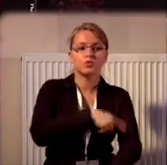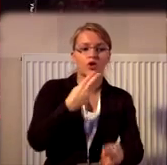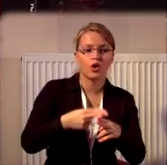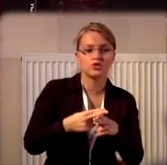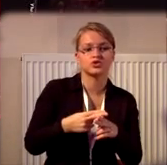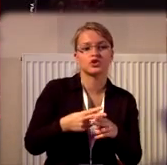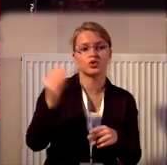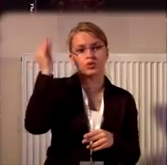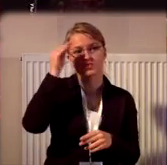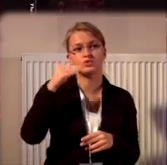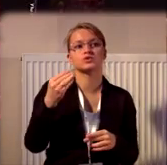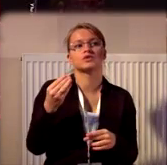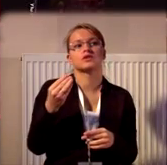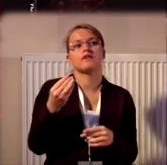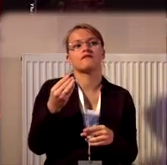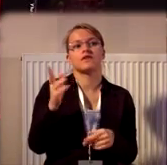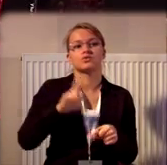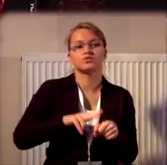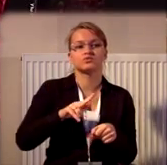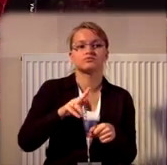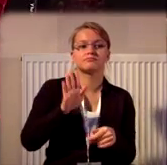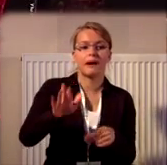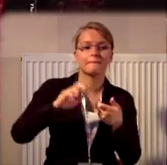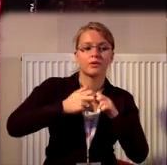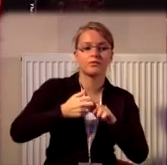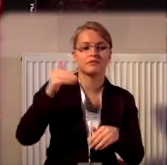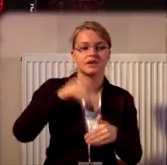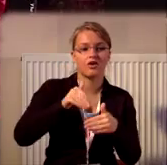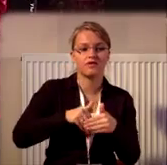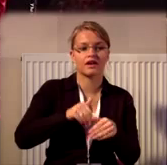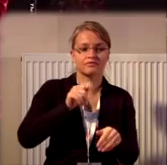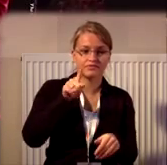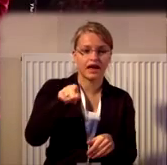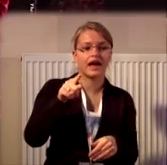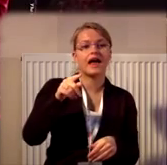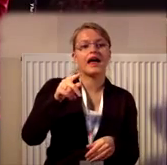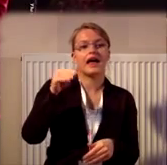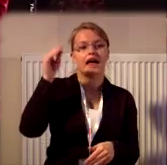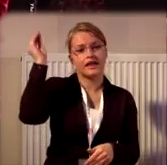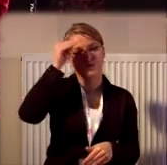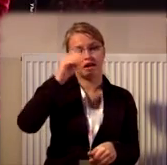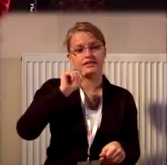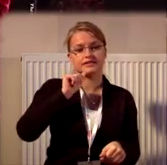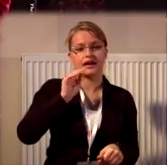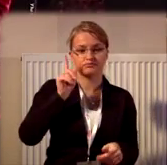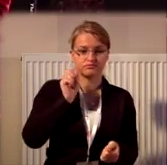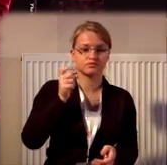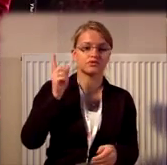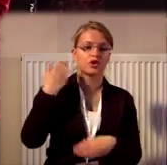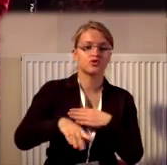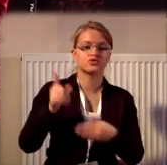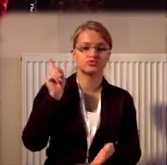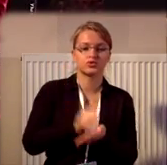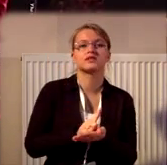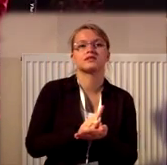czy uczniowie, którzy mają problemy z zachowaniem, ta integracja najczęściej kończy się sukcesem, czyli obie grupy mają fantastyczne